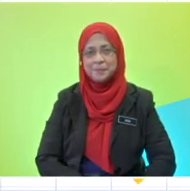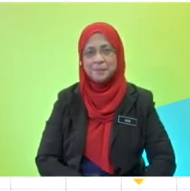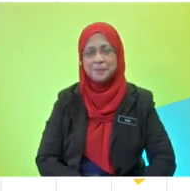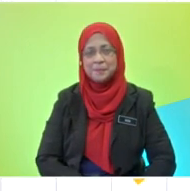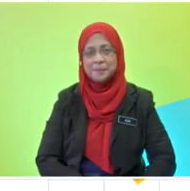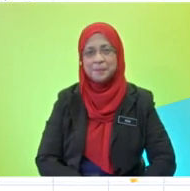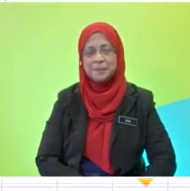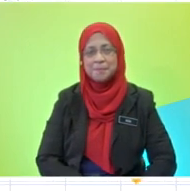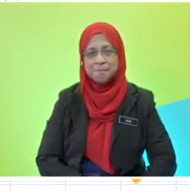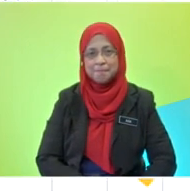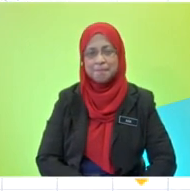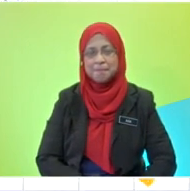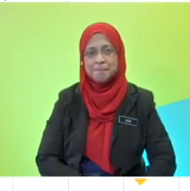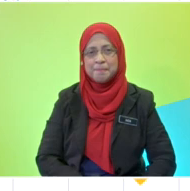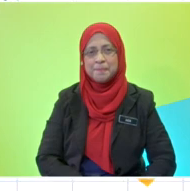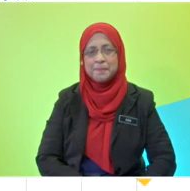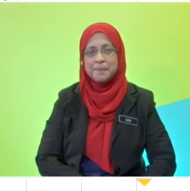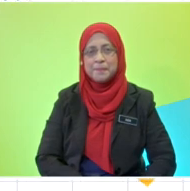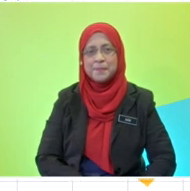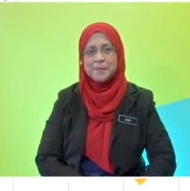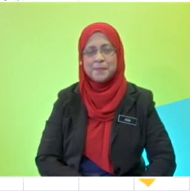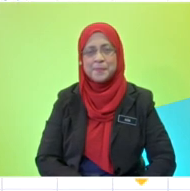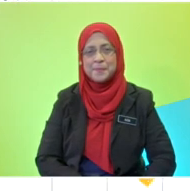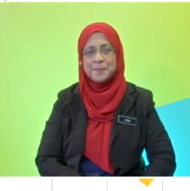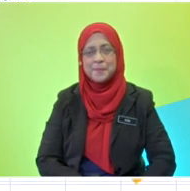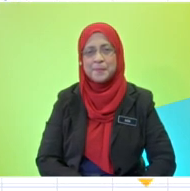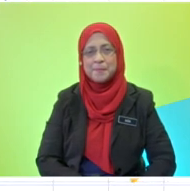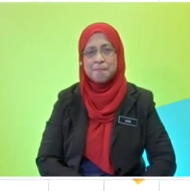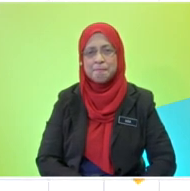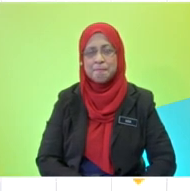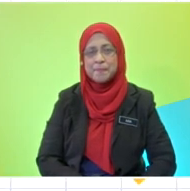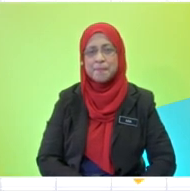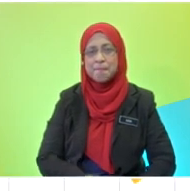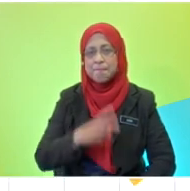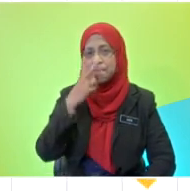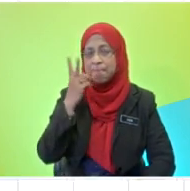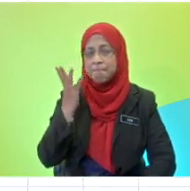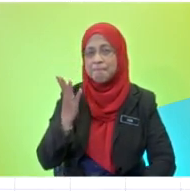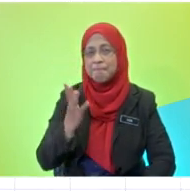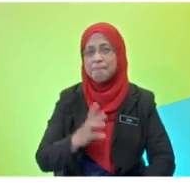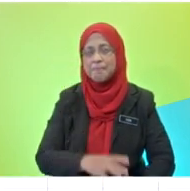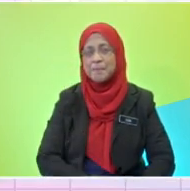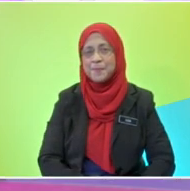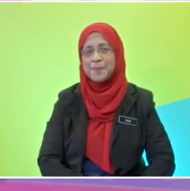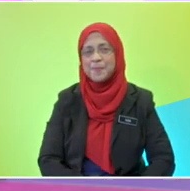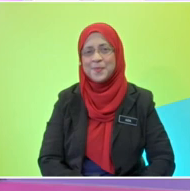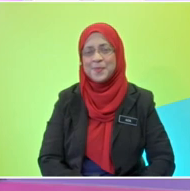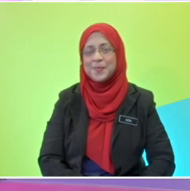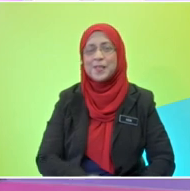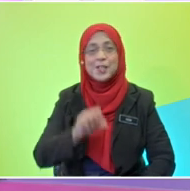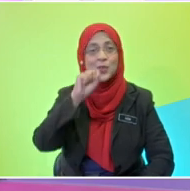Oke kita tengok PB ini sekarang Oke kita tengok Oke kita tengok ada tafsir kasih Allah ada Jawa pula